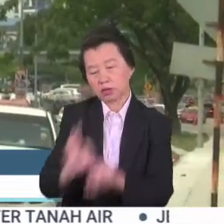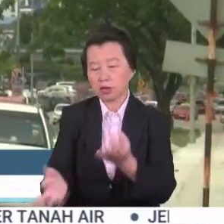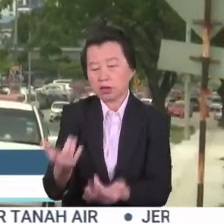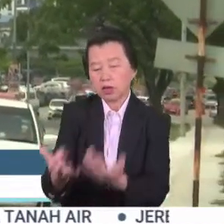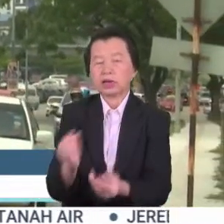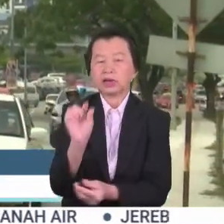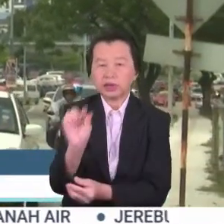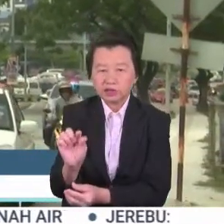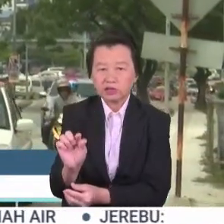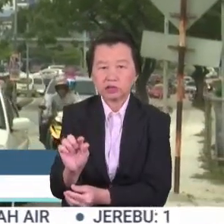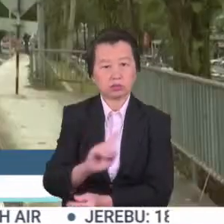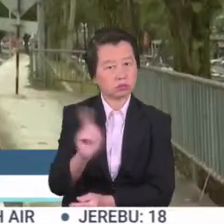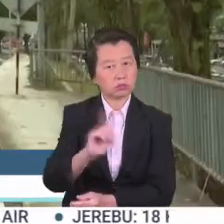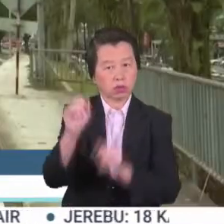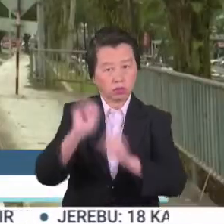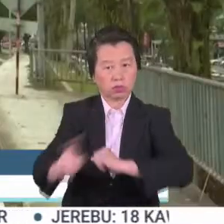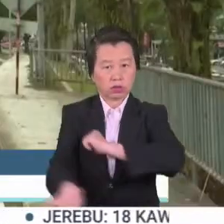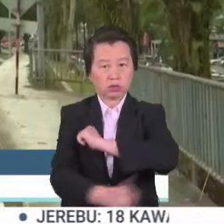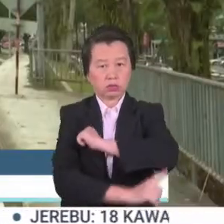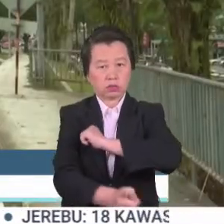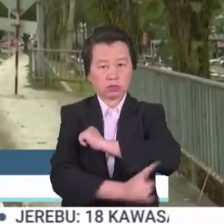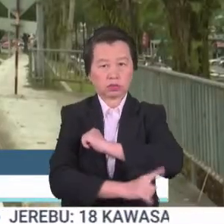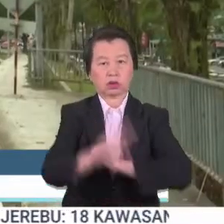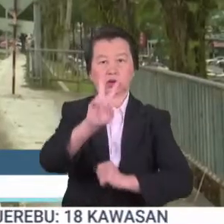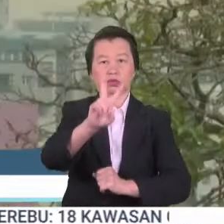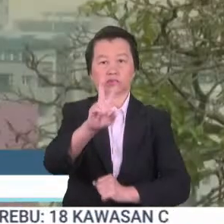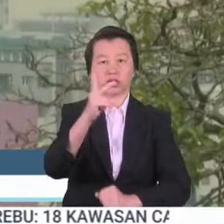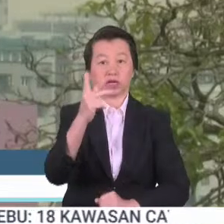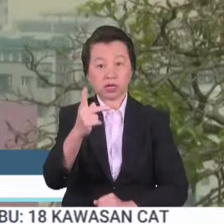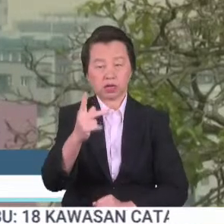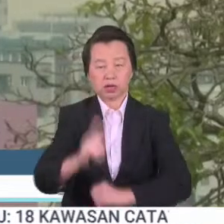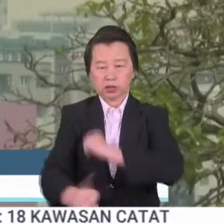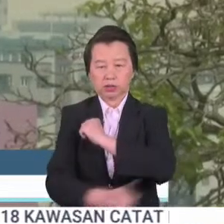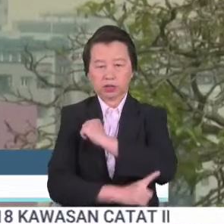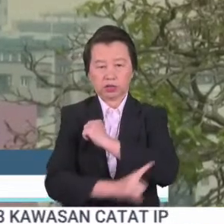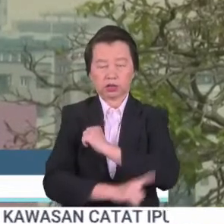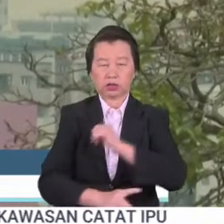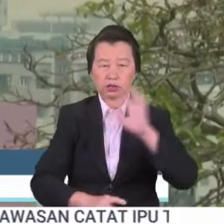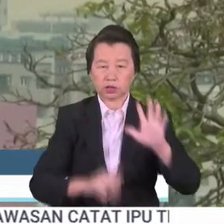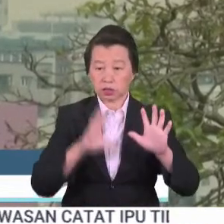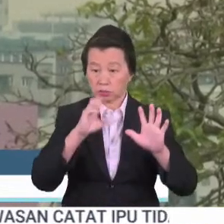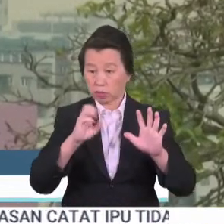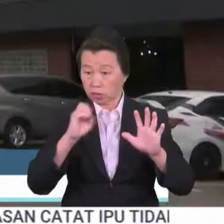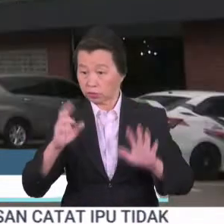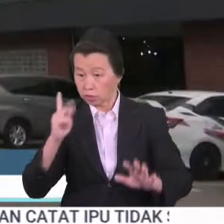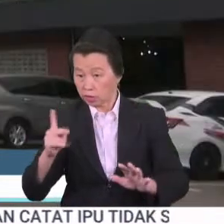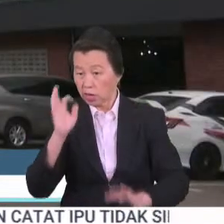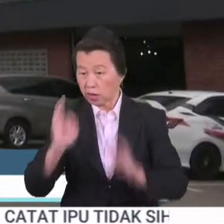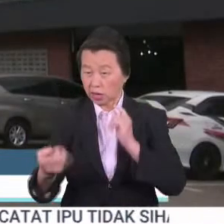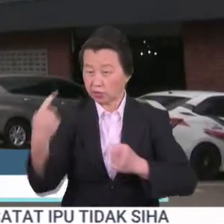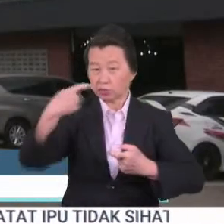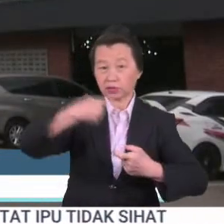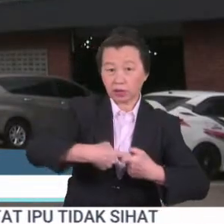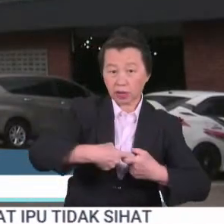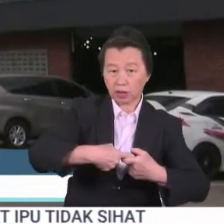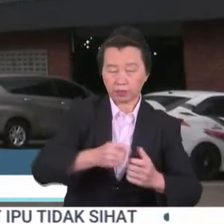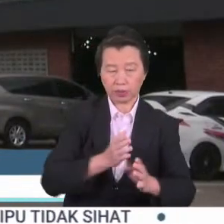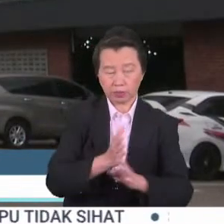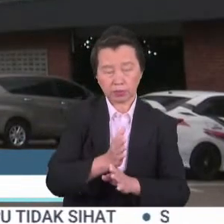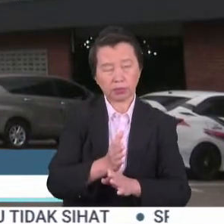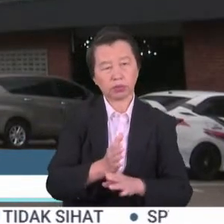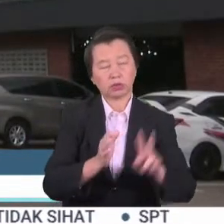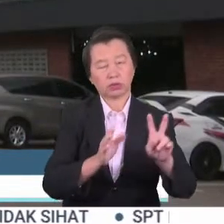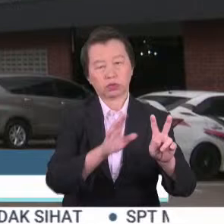skala kecil boleh dikompaun sehingga r000 dan denda r500000 jika disabit mengikut seksyen